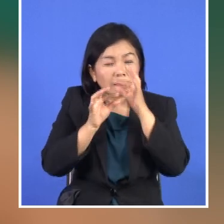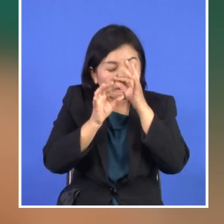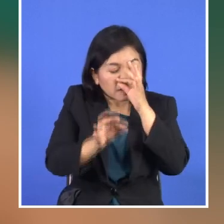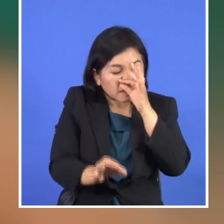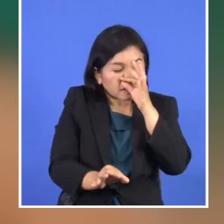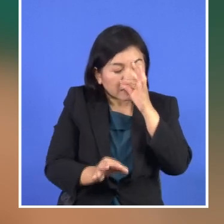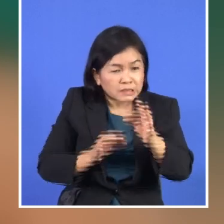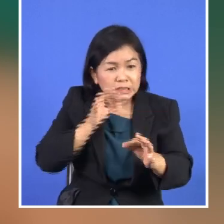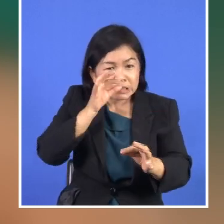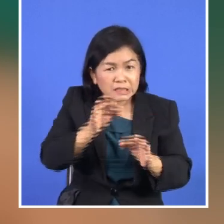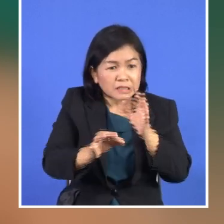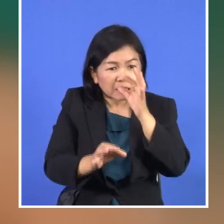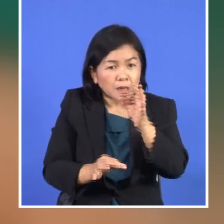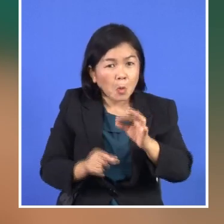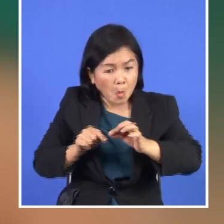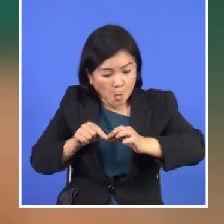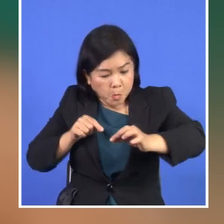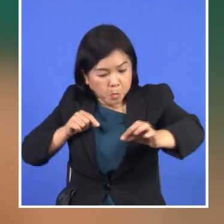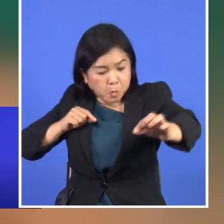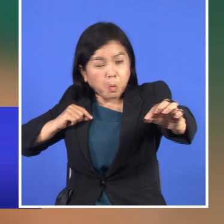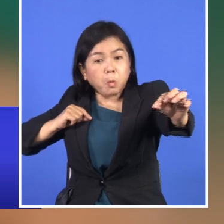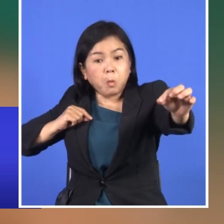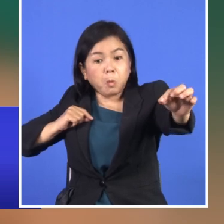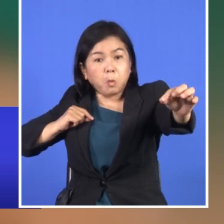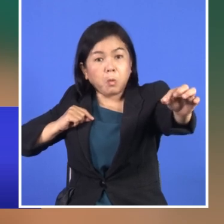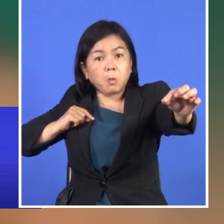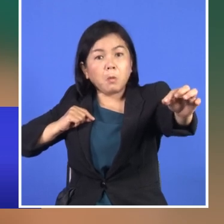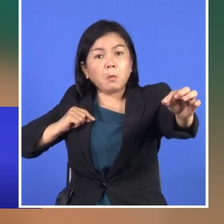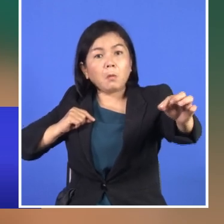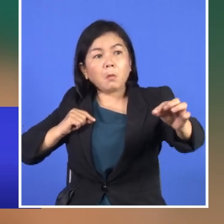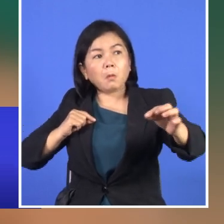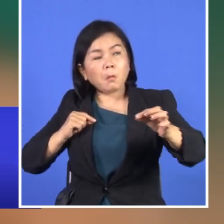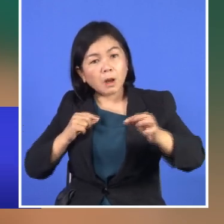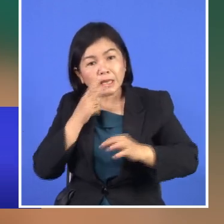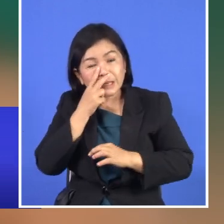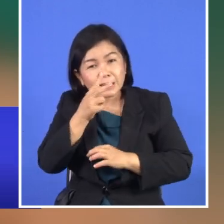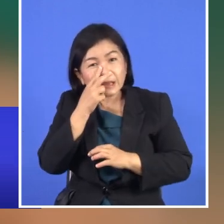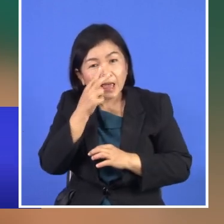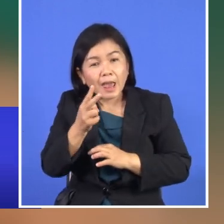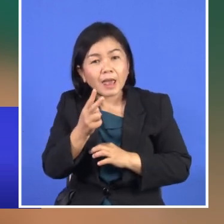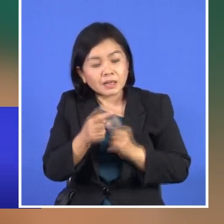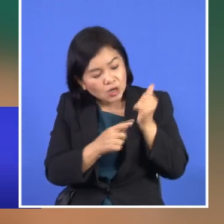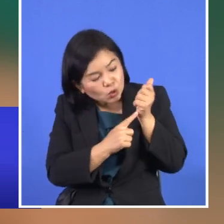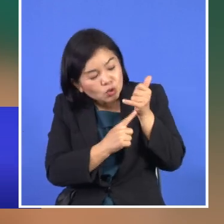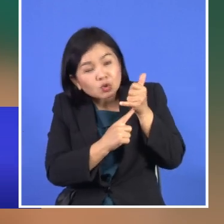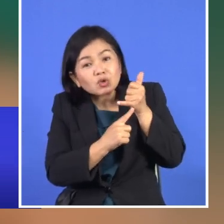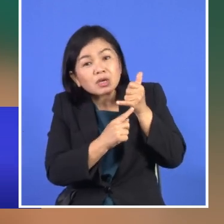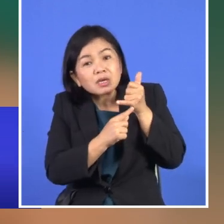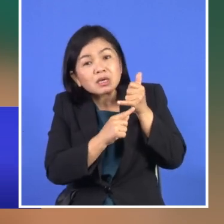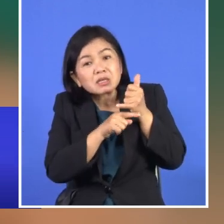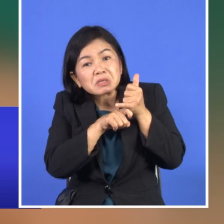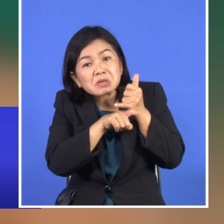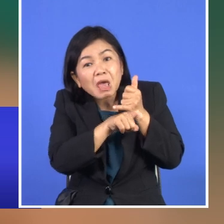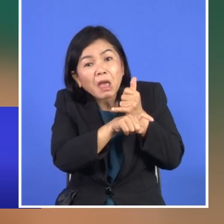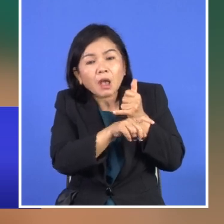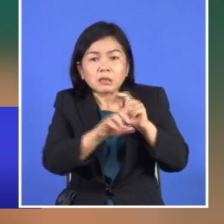ไข้รายนี้นะคะ เกือบเมตรเหรอ กูจริงๆพี่แปะตรงนี้เลย คือปกติแล้วที่เราเคยเห็นนะบางทีออกจากรูทวารหรืออะไรอย่างเงี้ยก็เป็นที่เข้าใจได้แต่นี่ออกทางจ